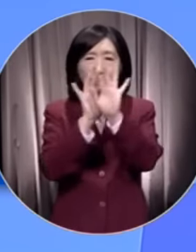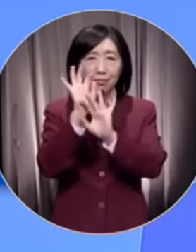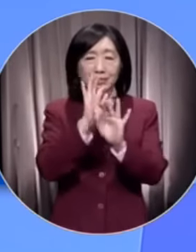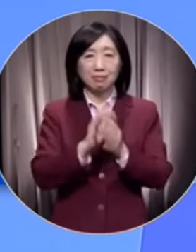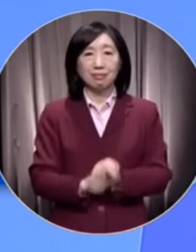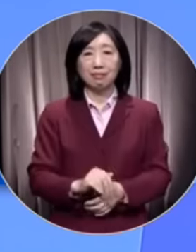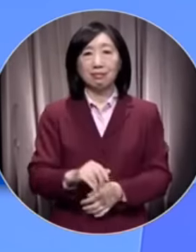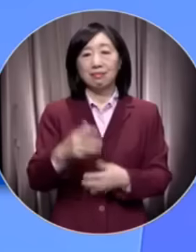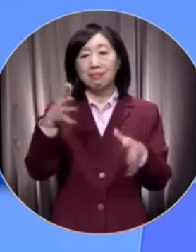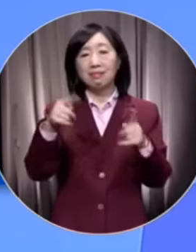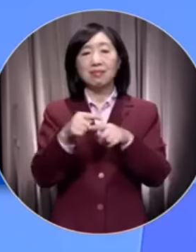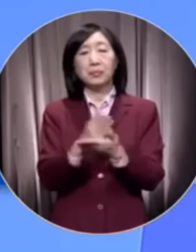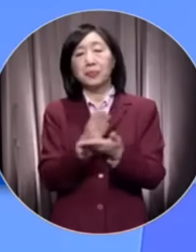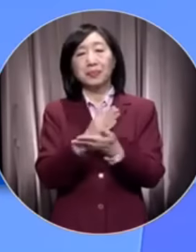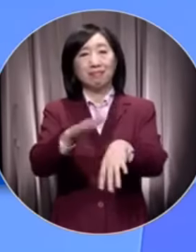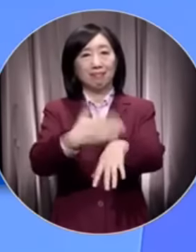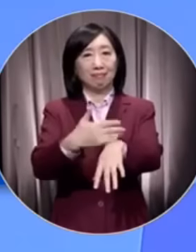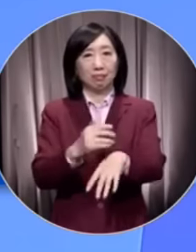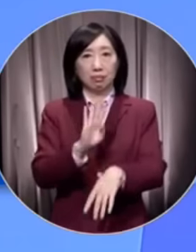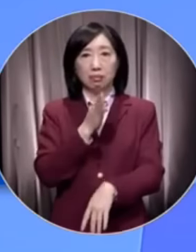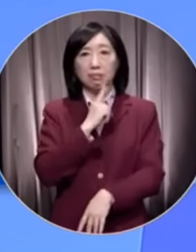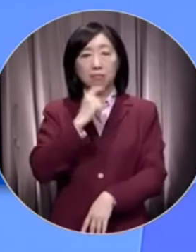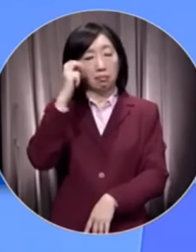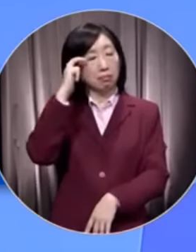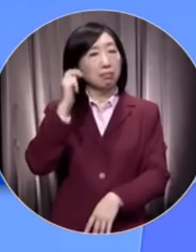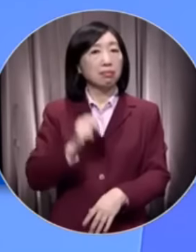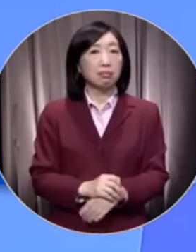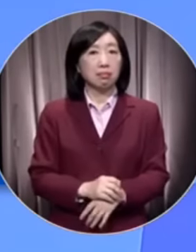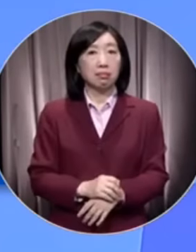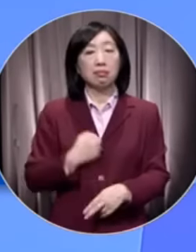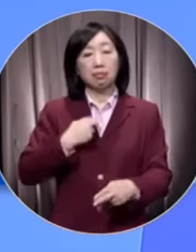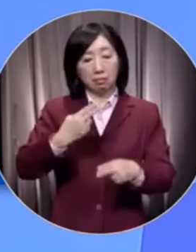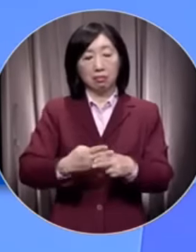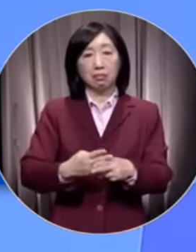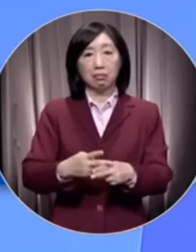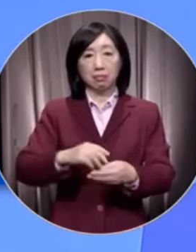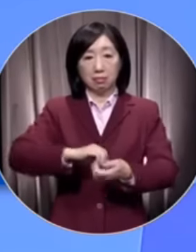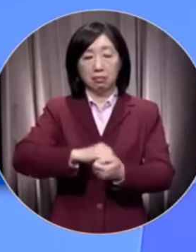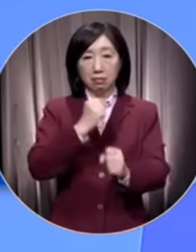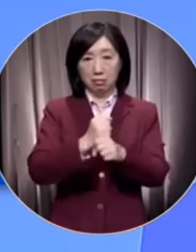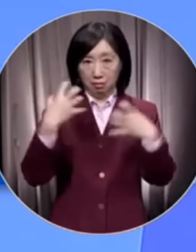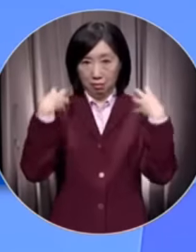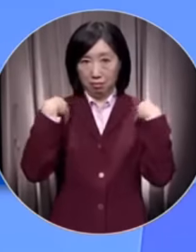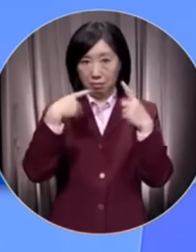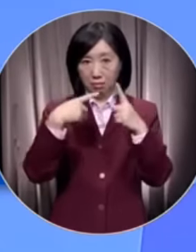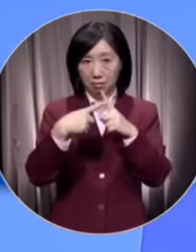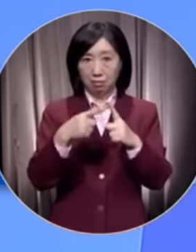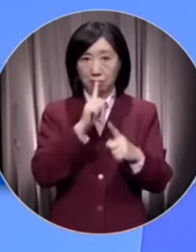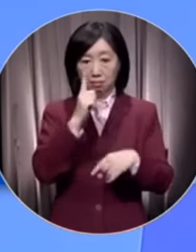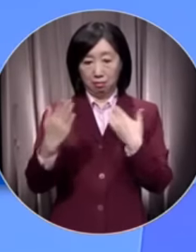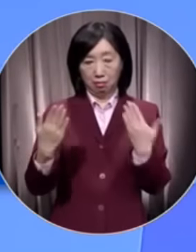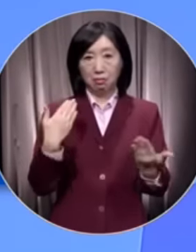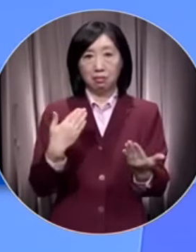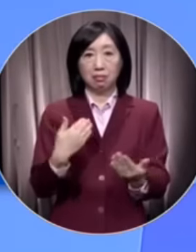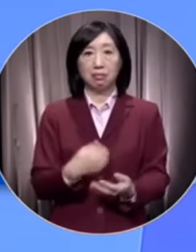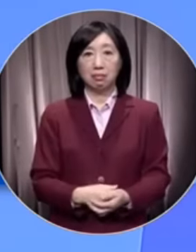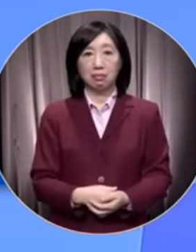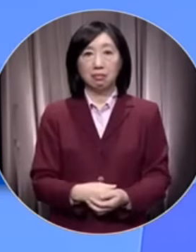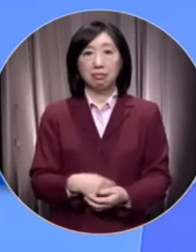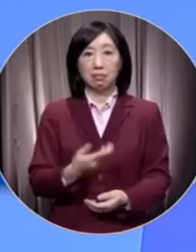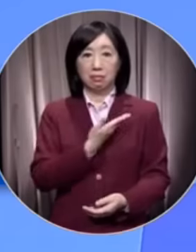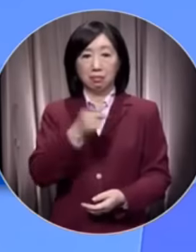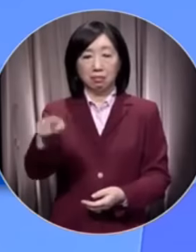很多人就不会批评，但是我坚信一定要做一个负责任的，提出具体的政见，接受检